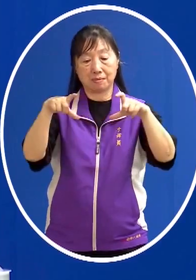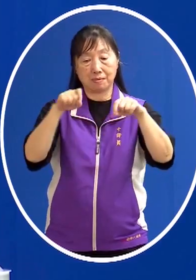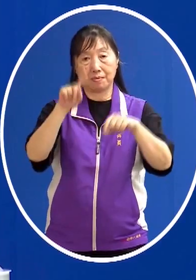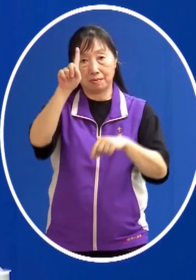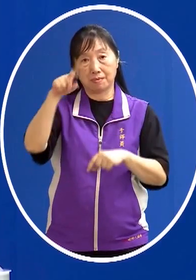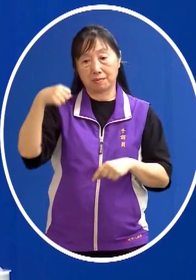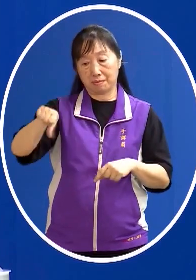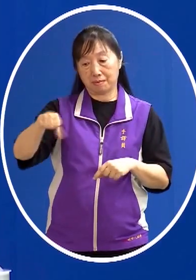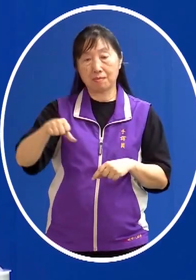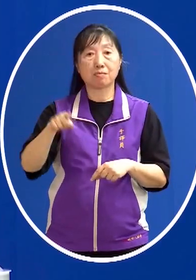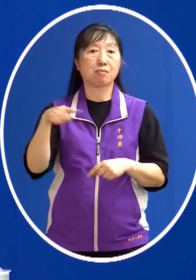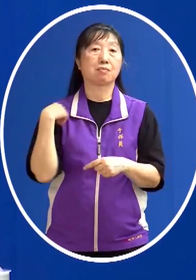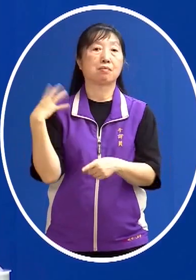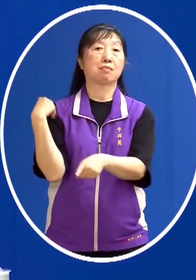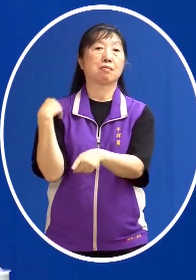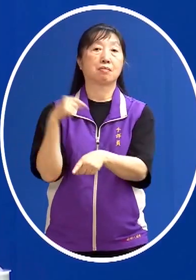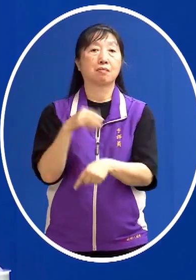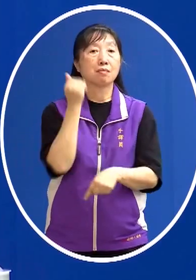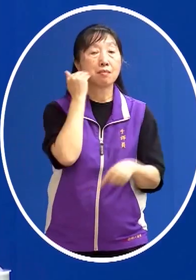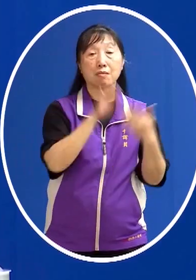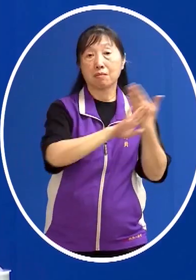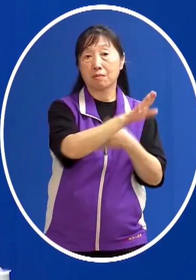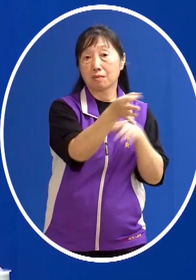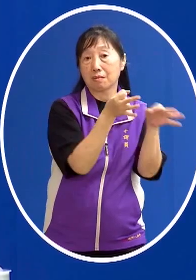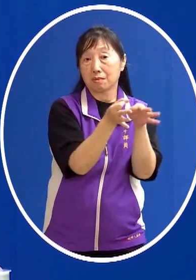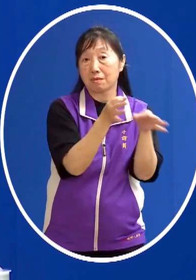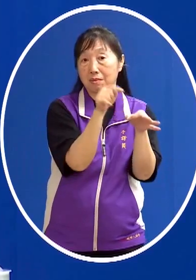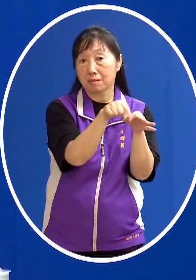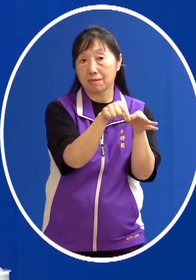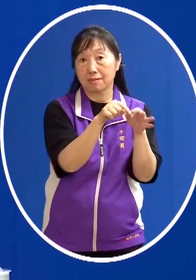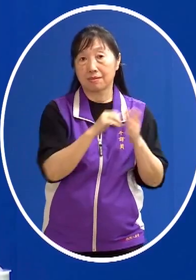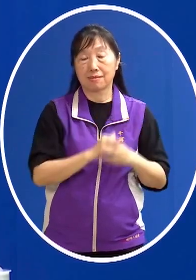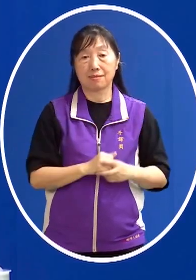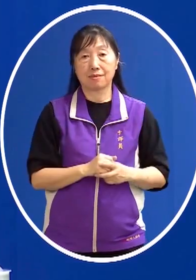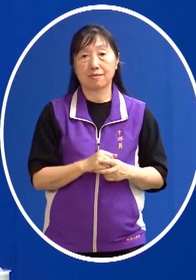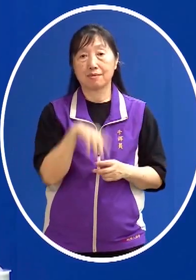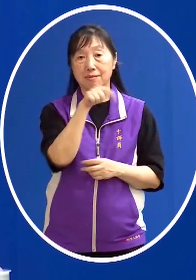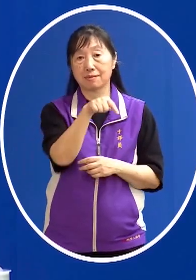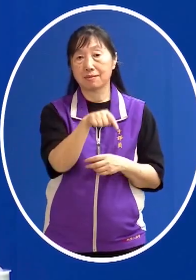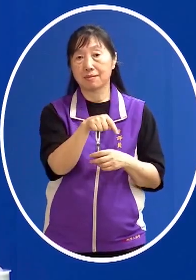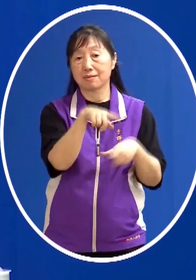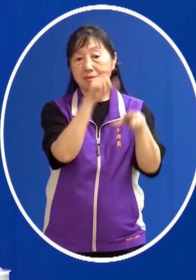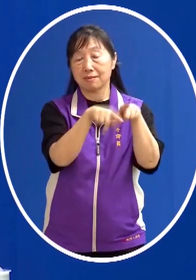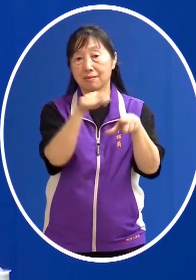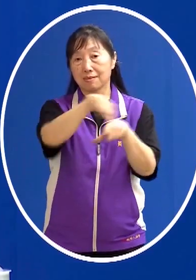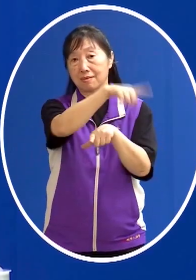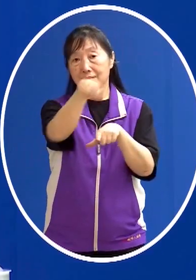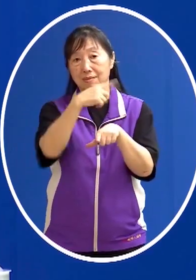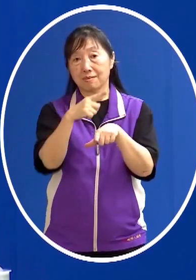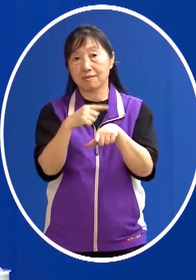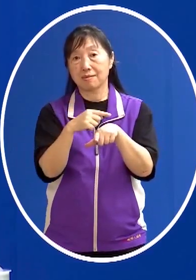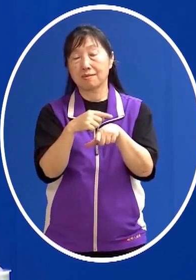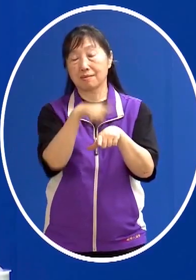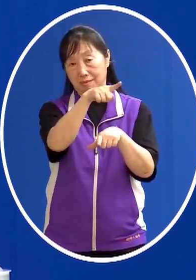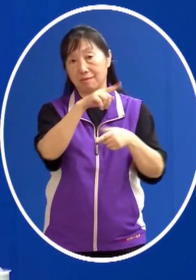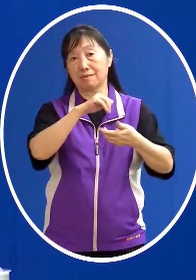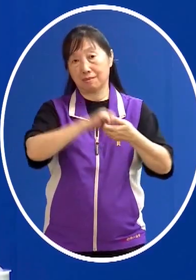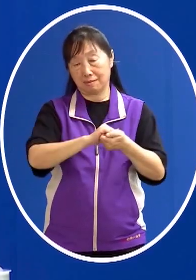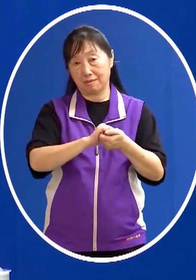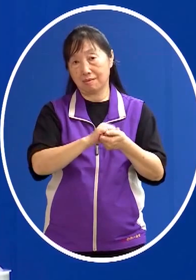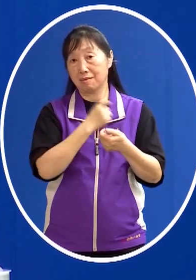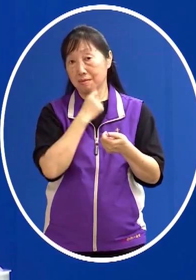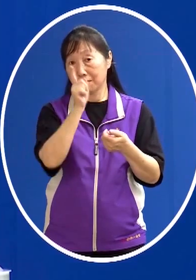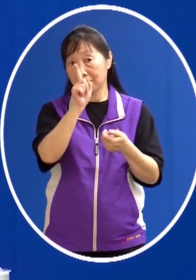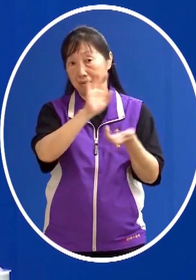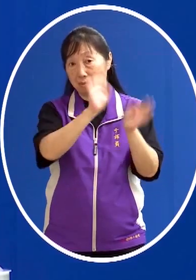值。那至于市面上的部分，那这些厂商通路商他一定是怎